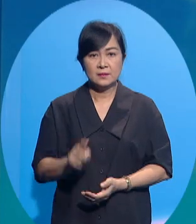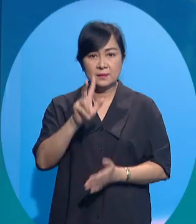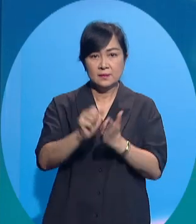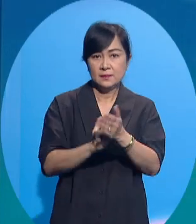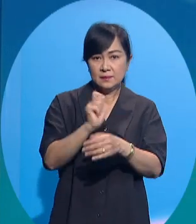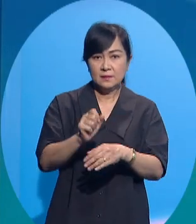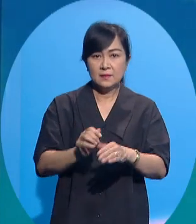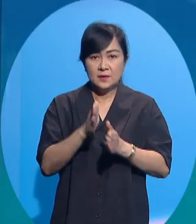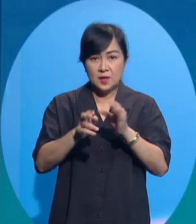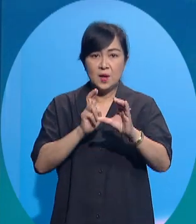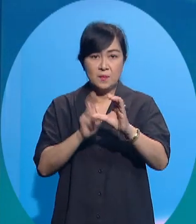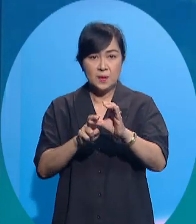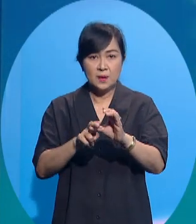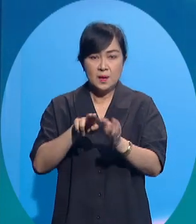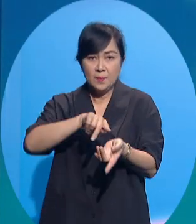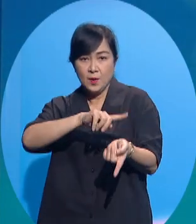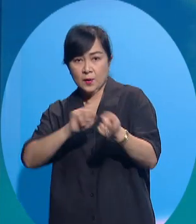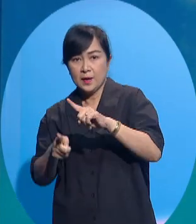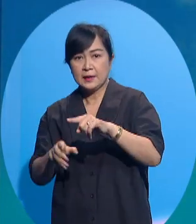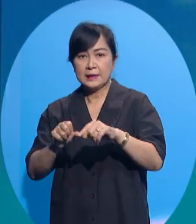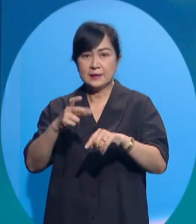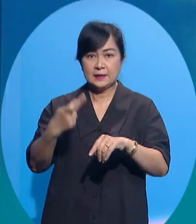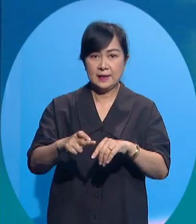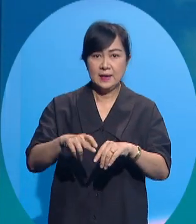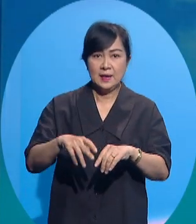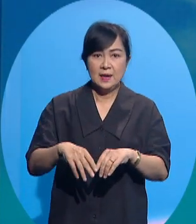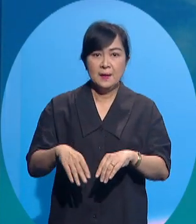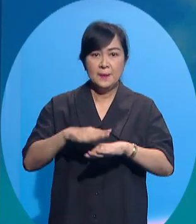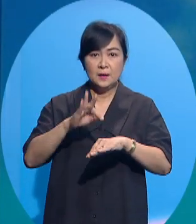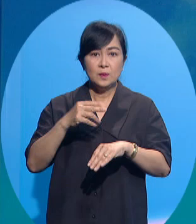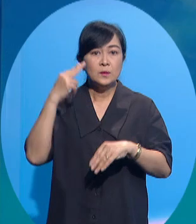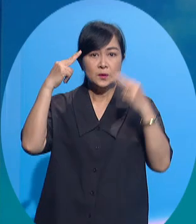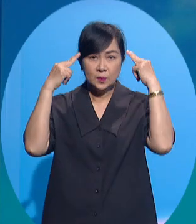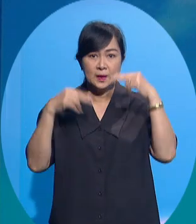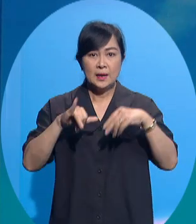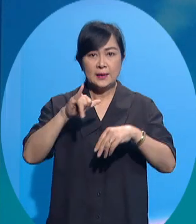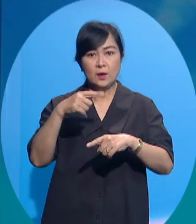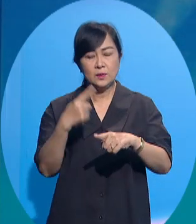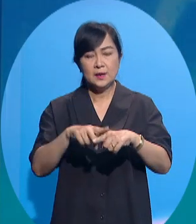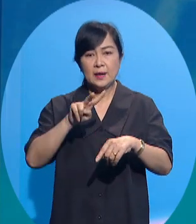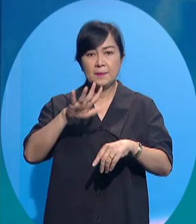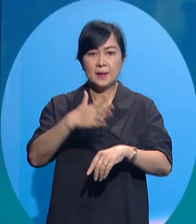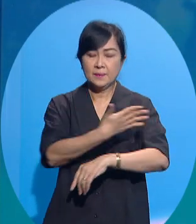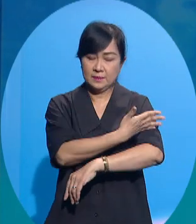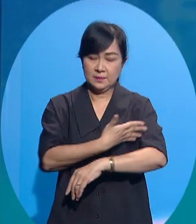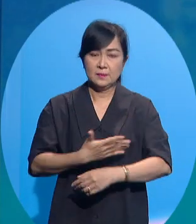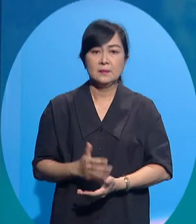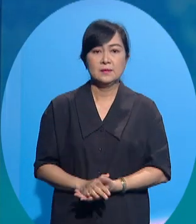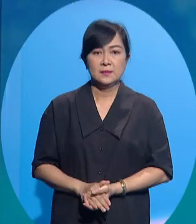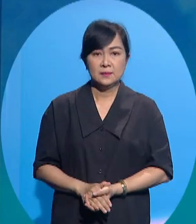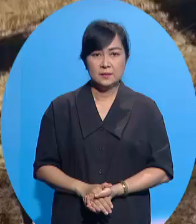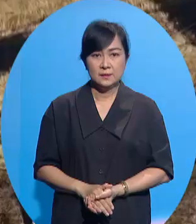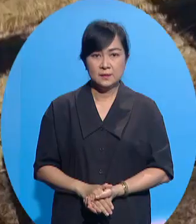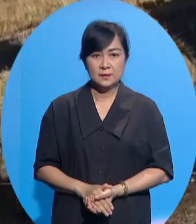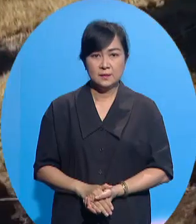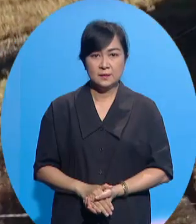ngày 18 tháng 10 một chiếc xe buýt đã bị lật ở tỉnh saray miền Trung Thổ di kỳ làm sáu người thiệt mạng và 25 người khác bị